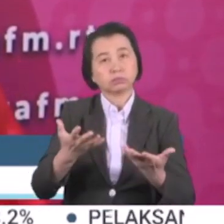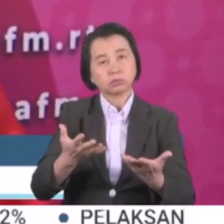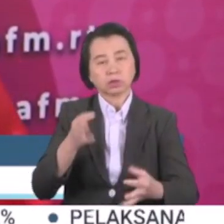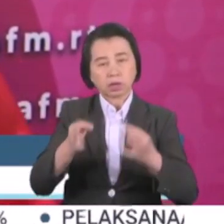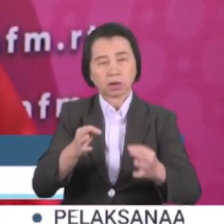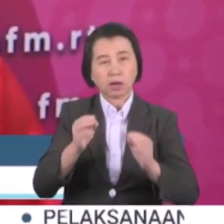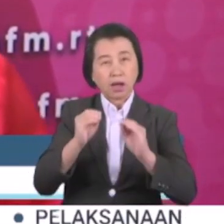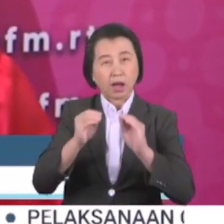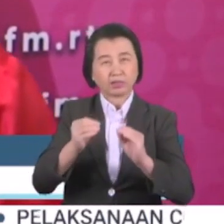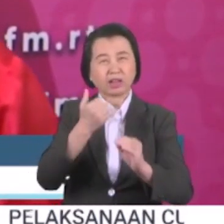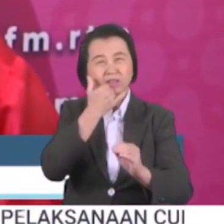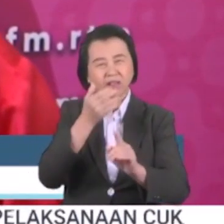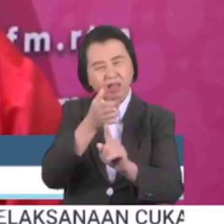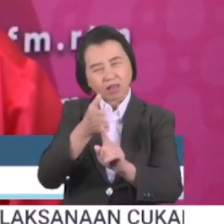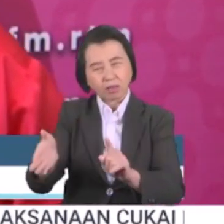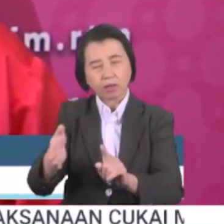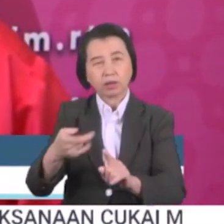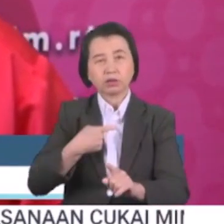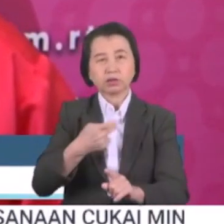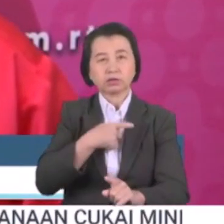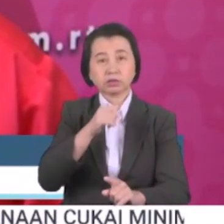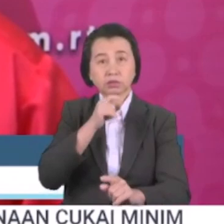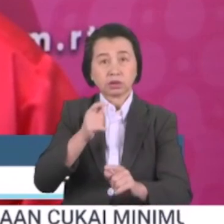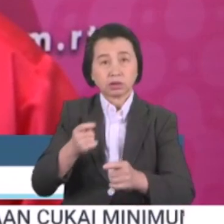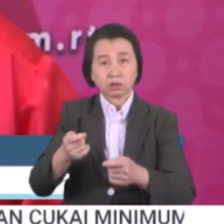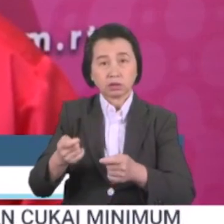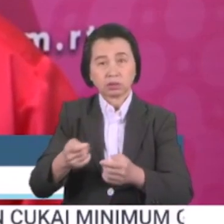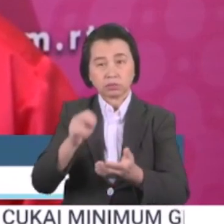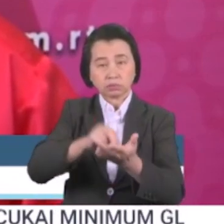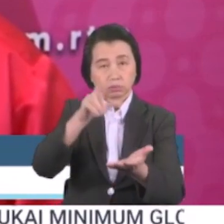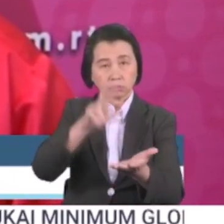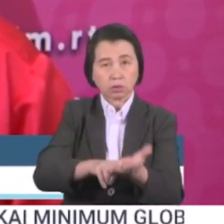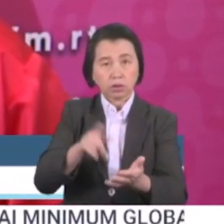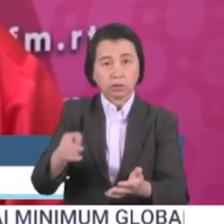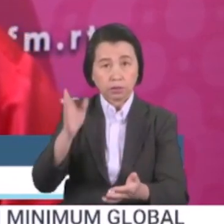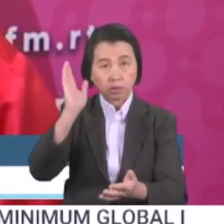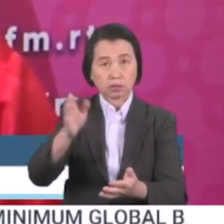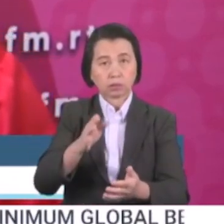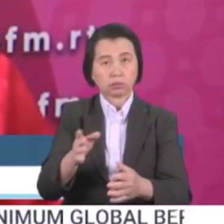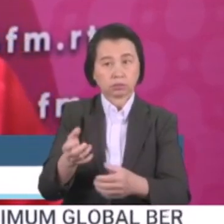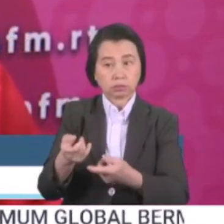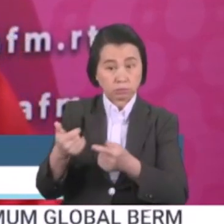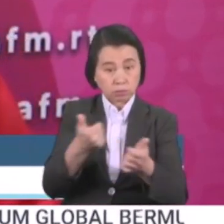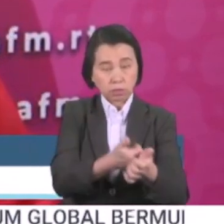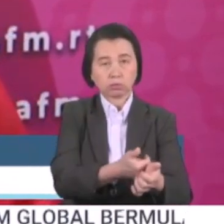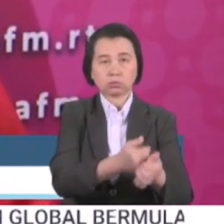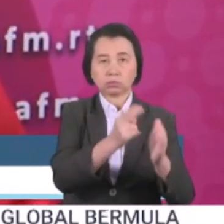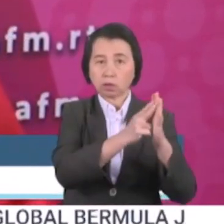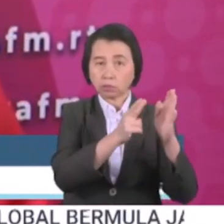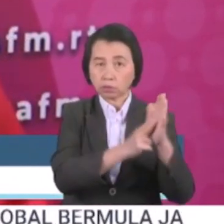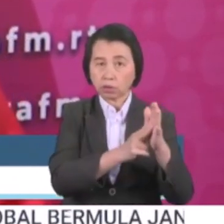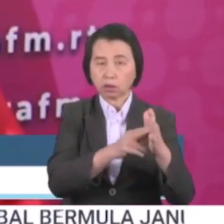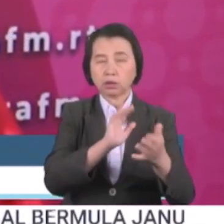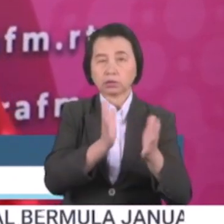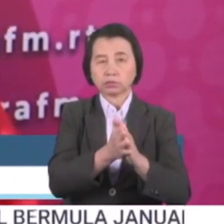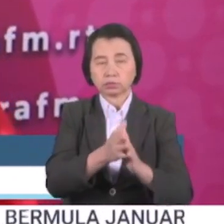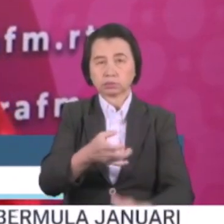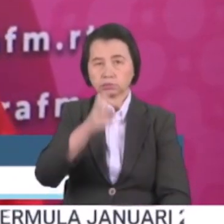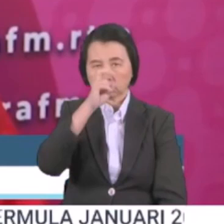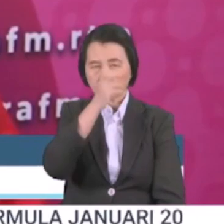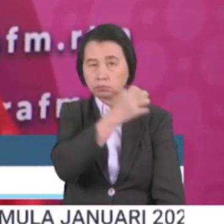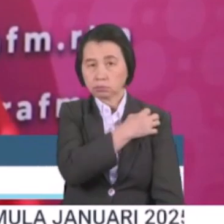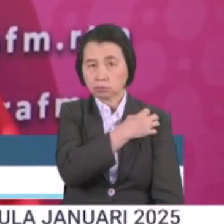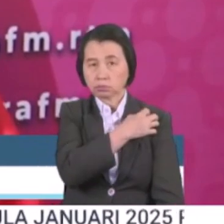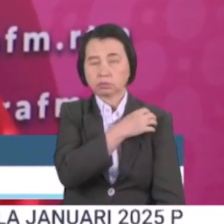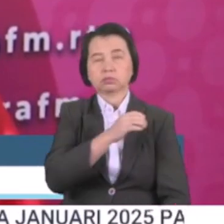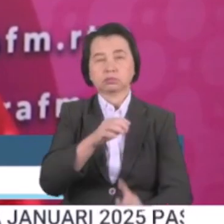lagi kalau ajaran sesat, biasanya kita akan wartakan. Bila wartakan, dia akan terikat dengan undang-undang. Maka dengan sebab itu, penguatkuasa terutama